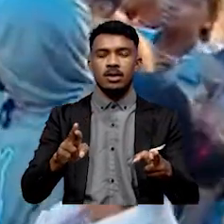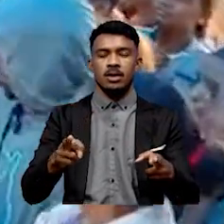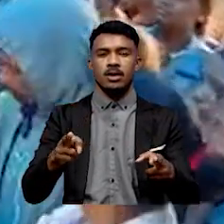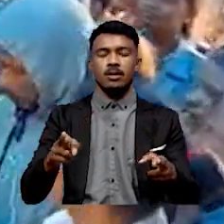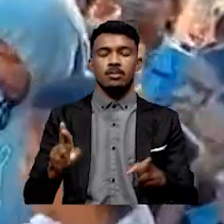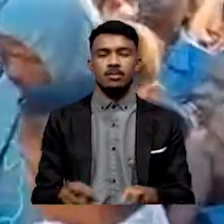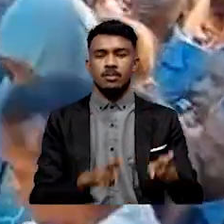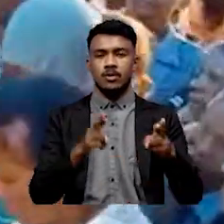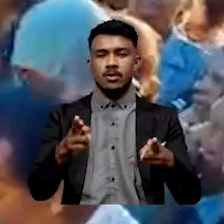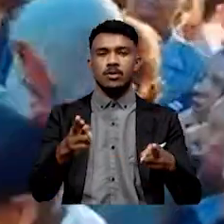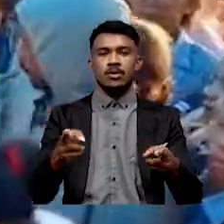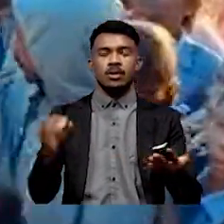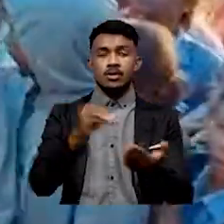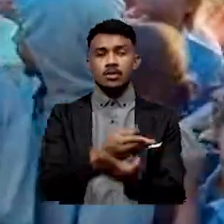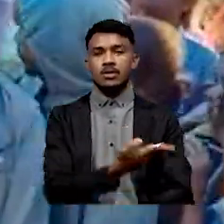hau